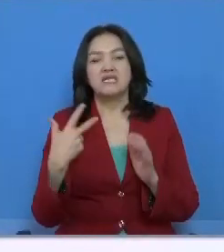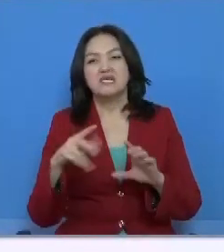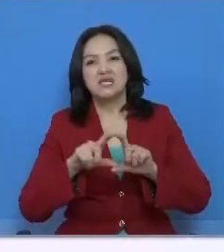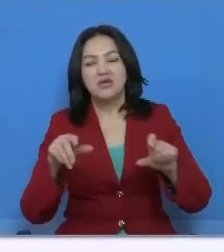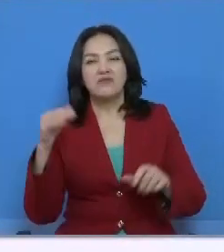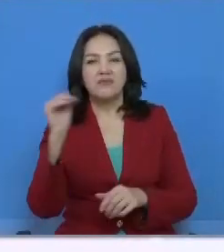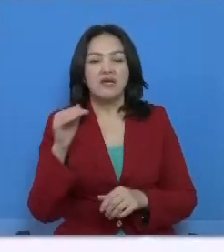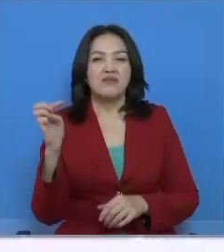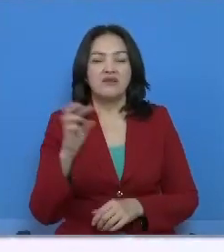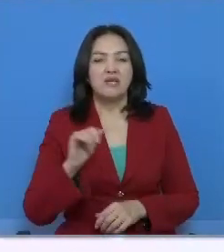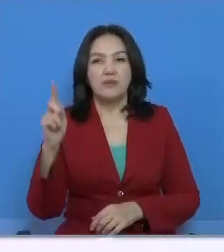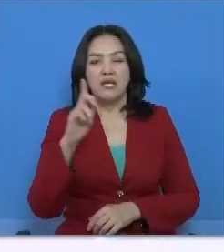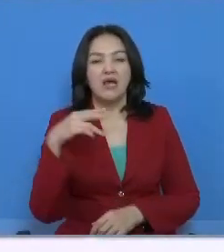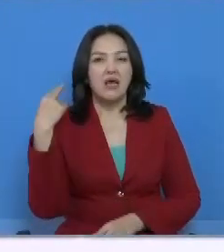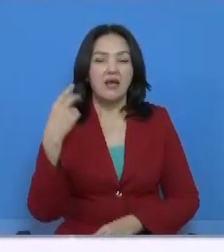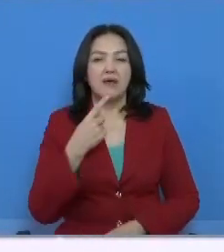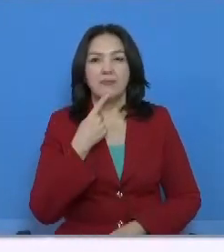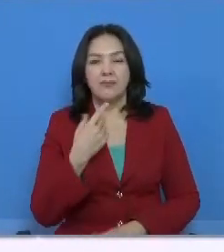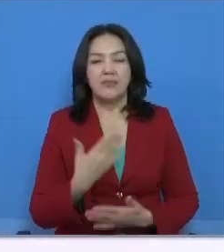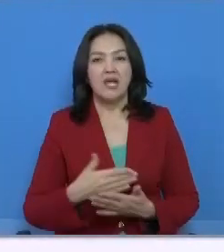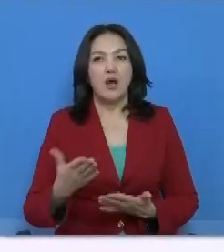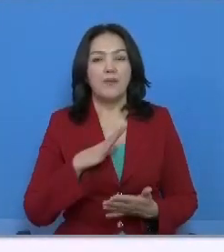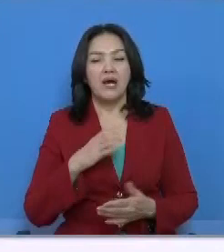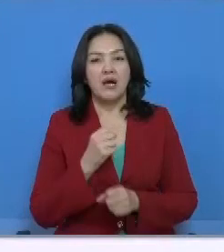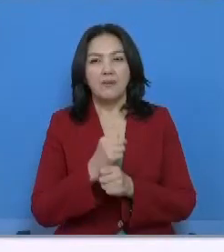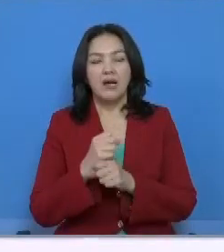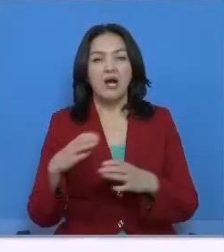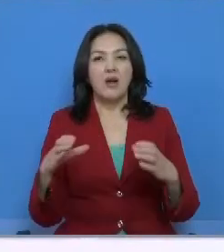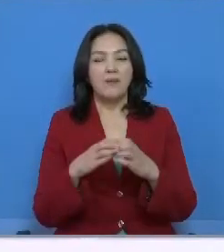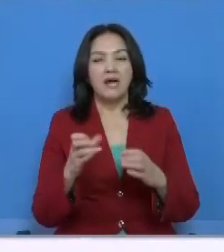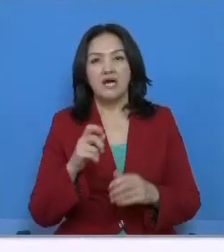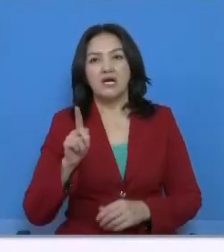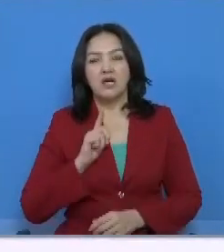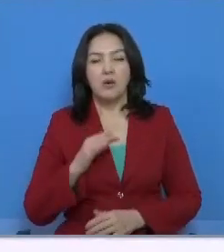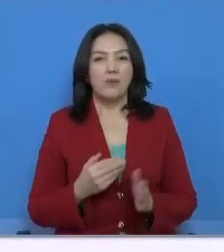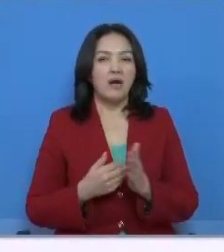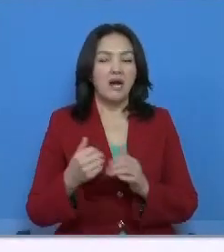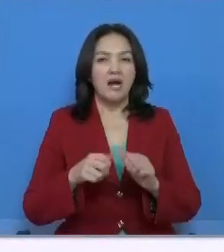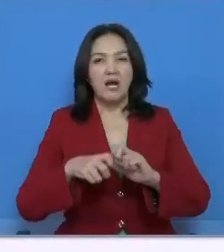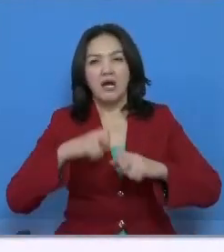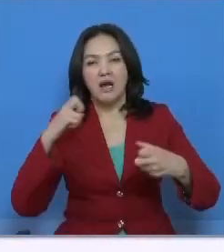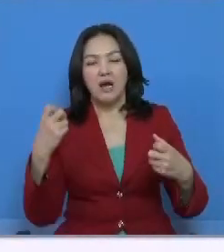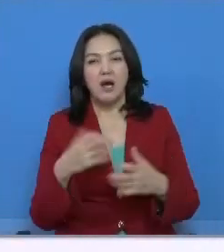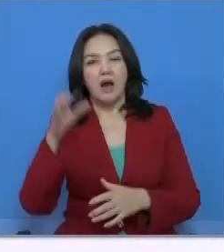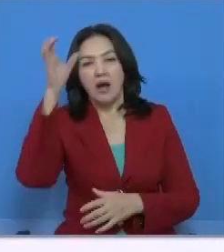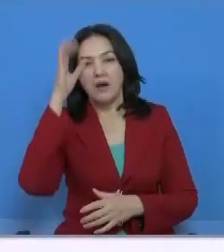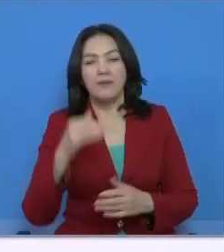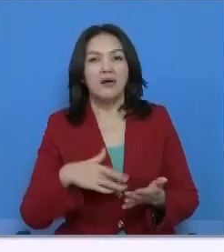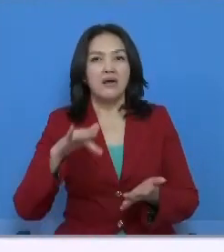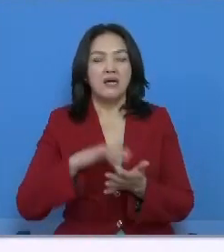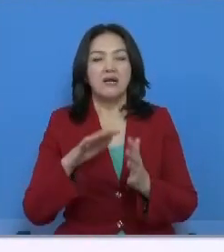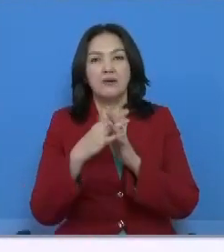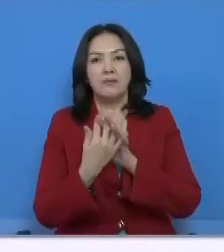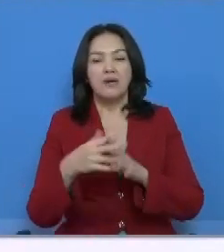математике, физике, химии, биологии, английскому языку. В результате реализации проекта ожидается преодоление разрыва в качестве образования между городскими